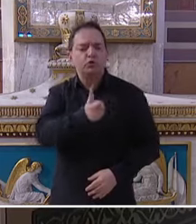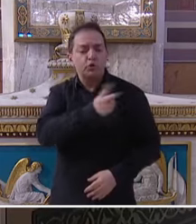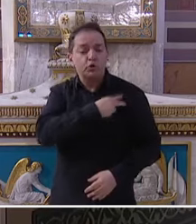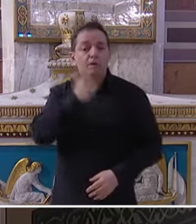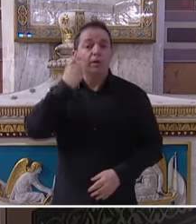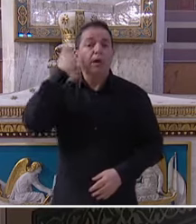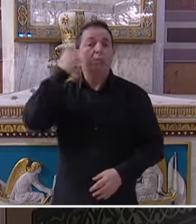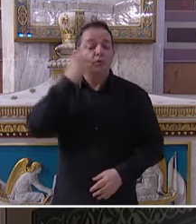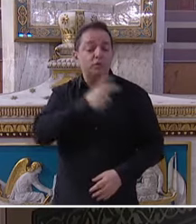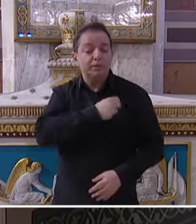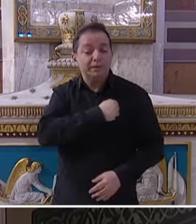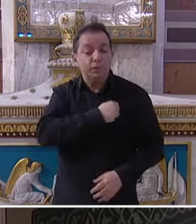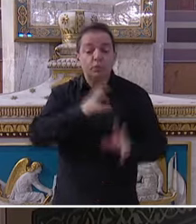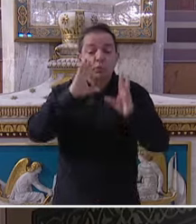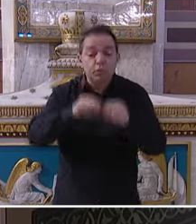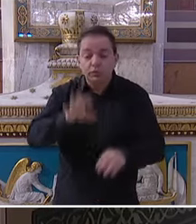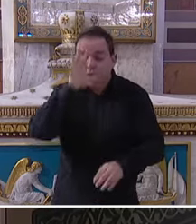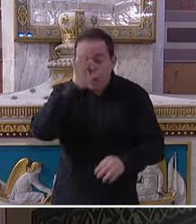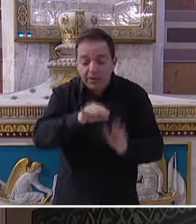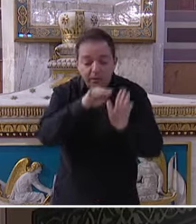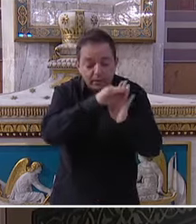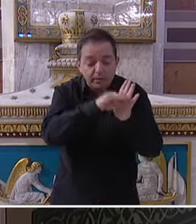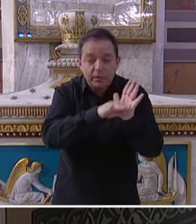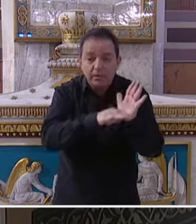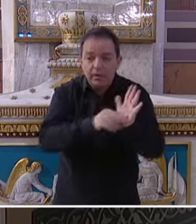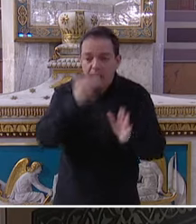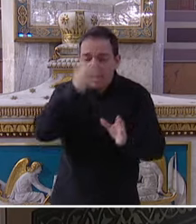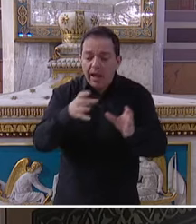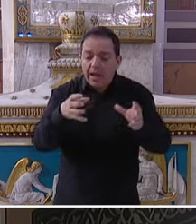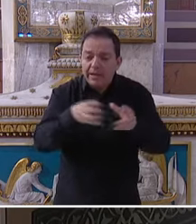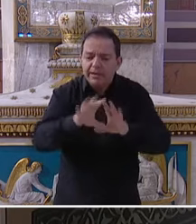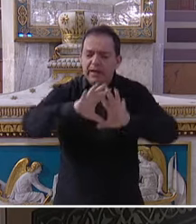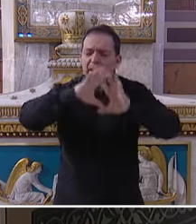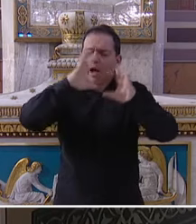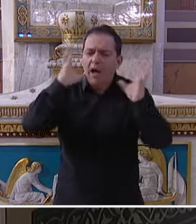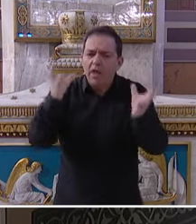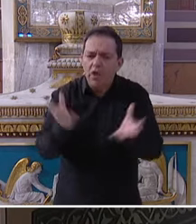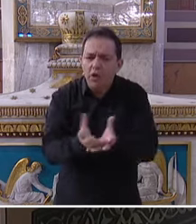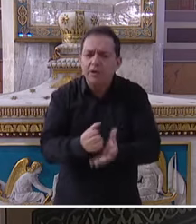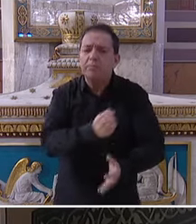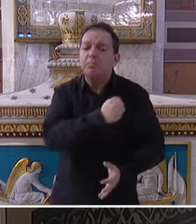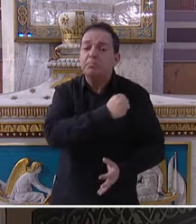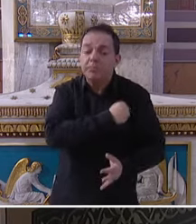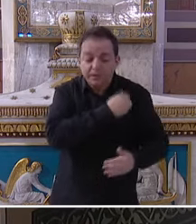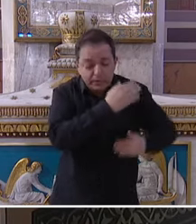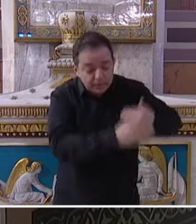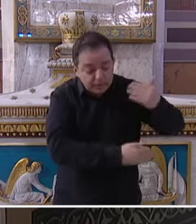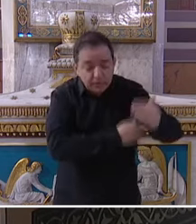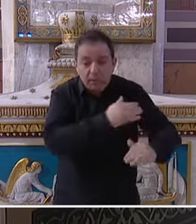των αληθιών της αποστολικής και καθολικής πίστεως της